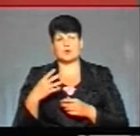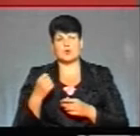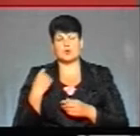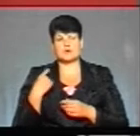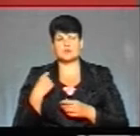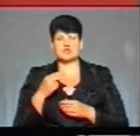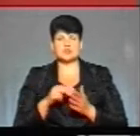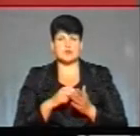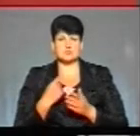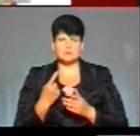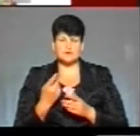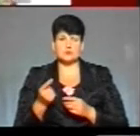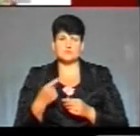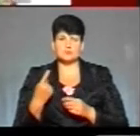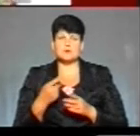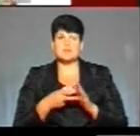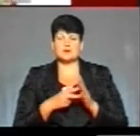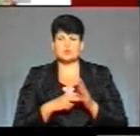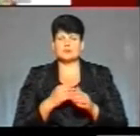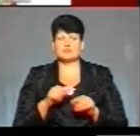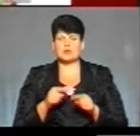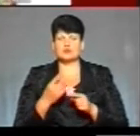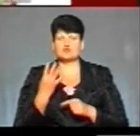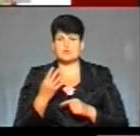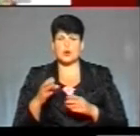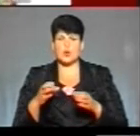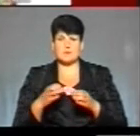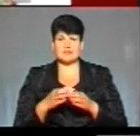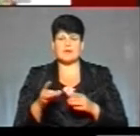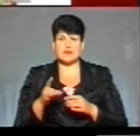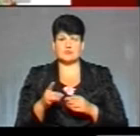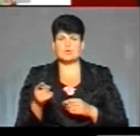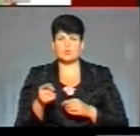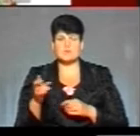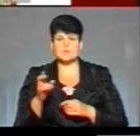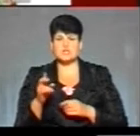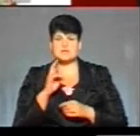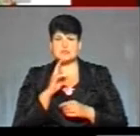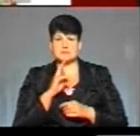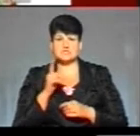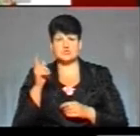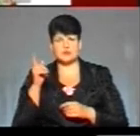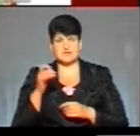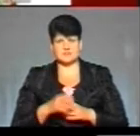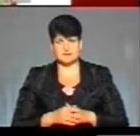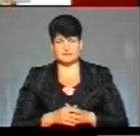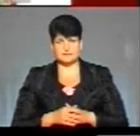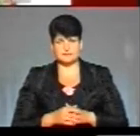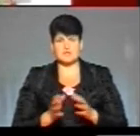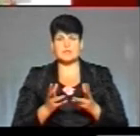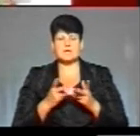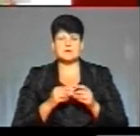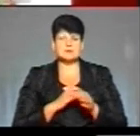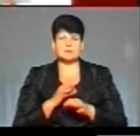Тернопільщині планують створити 4 об'єднаних райони – це Тернопільський, Бережанський, Кременецький та Чортківський. Кількість